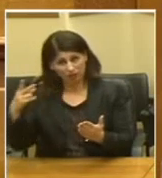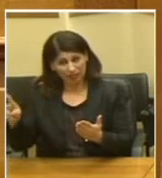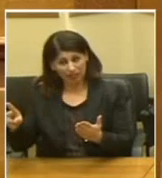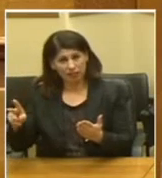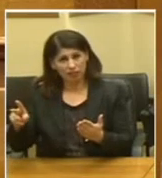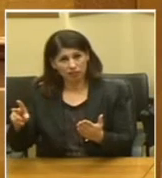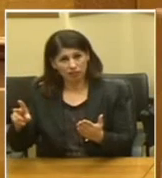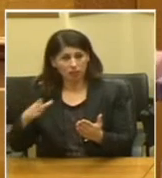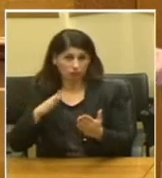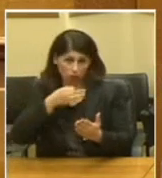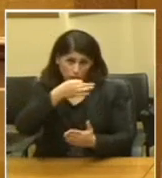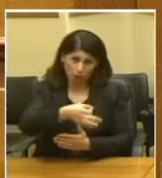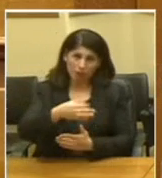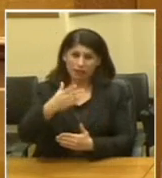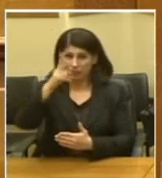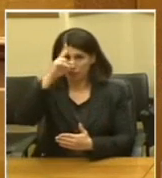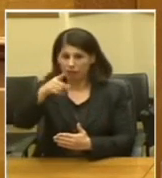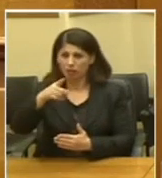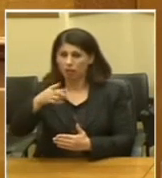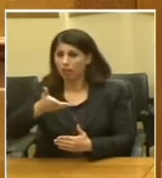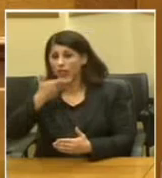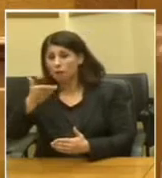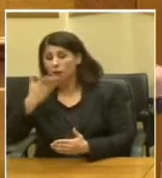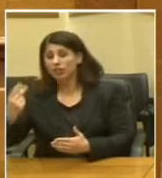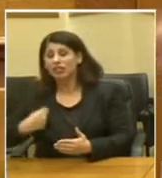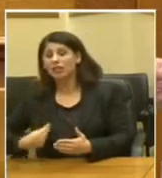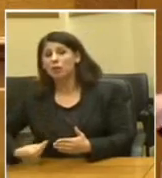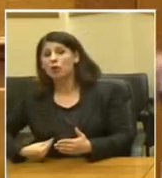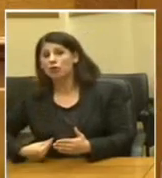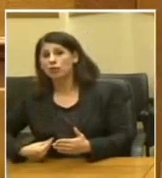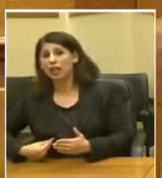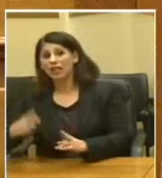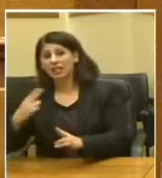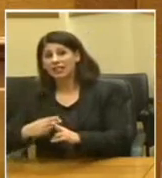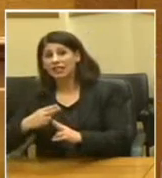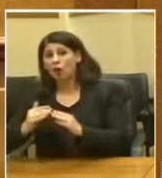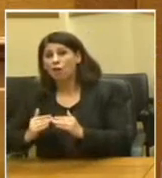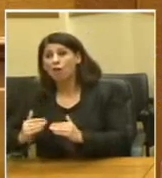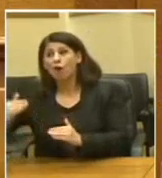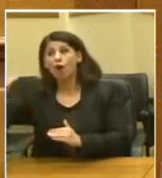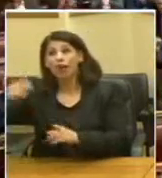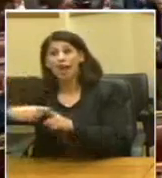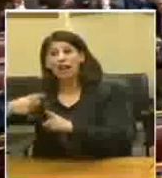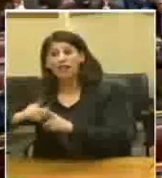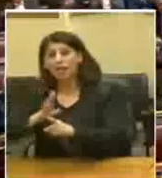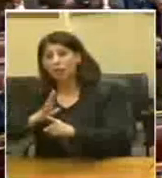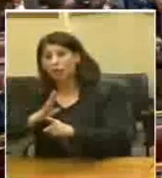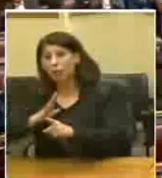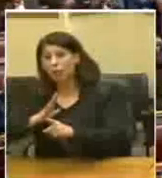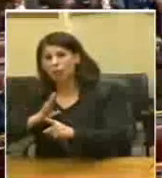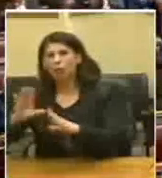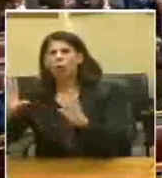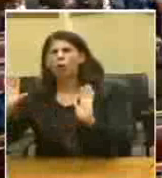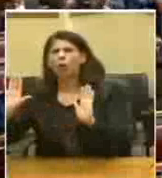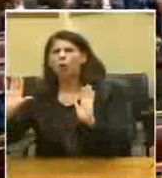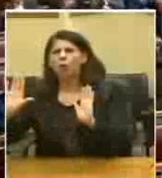καγκελάριο, ή θα πρέπει να απολογηθείτε δημόσια. Πρωτίστως απέναντι στους βορειολαδίτες, οι οποίοι ούτε